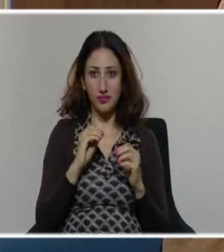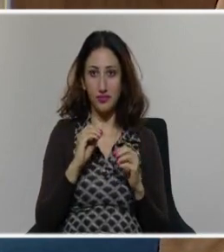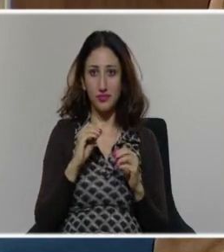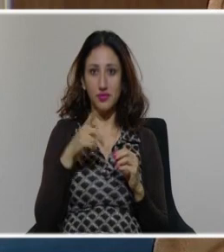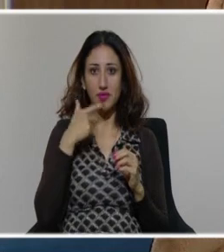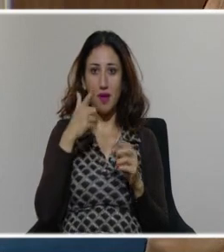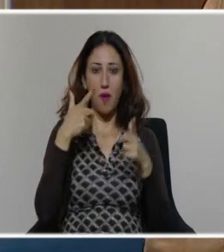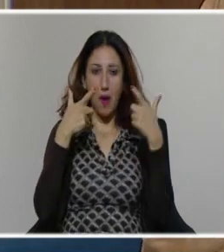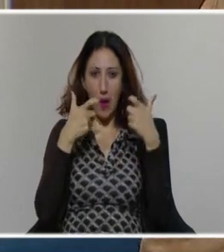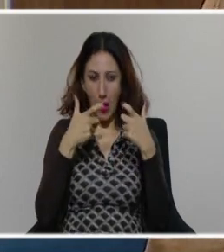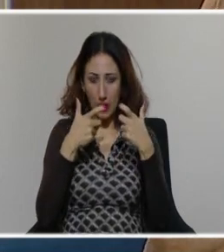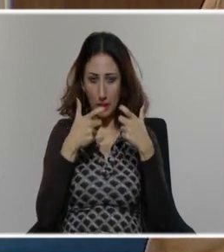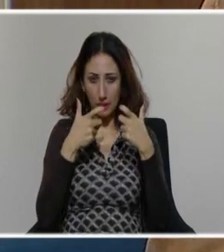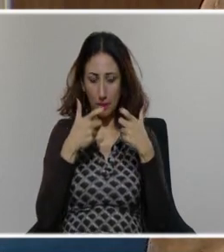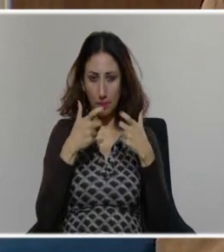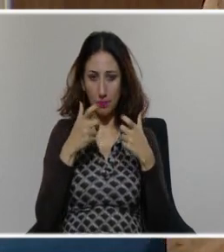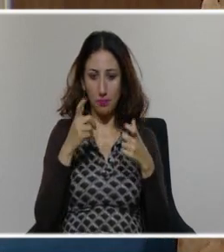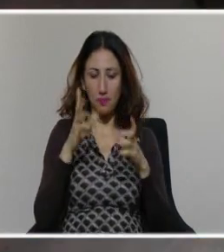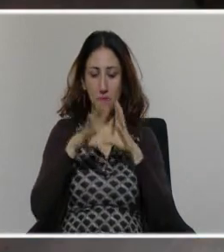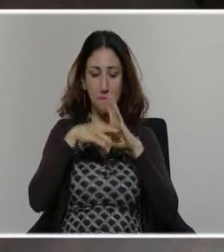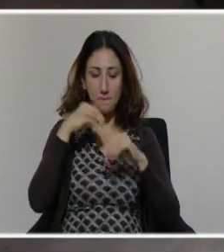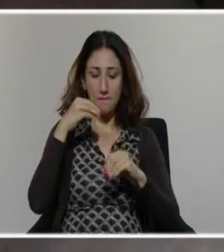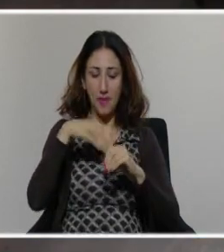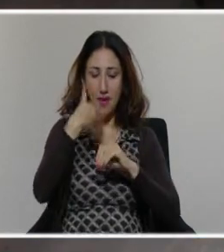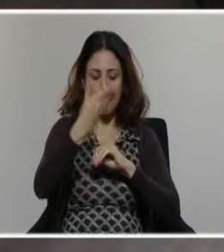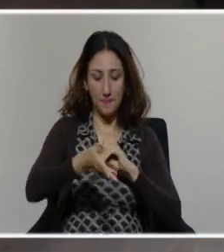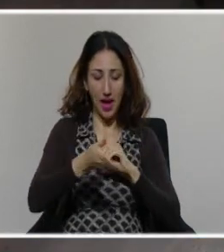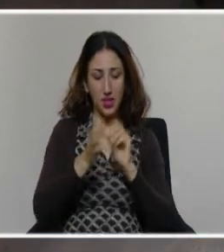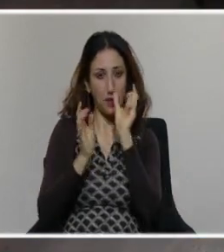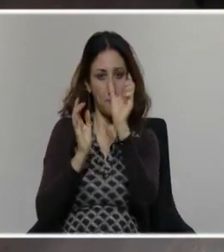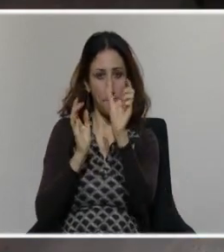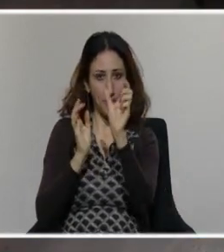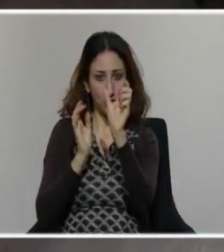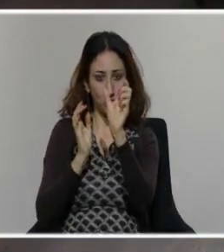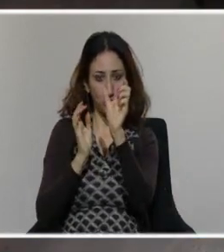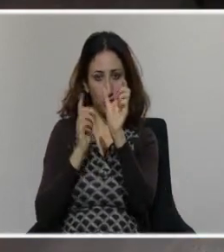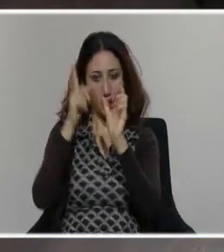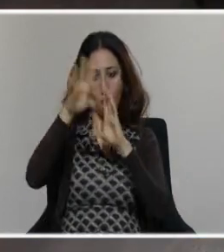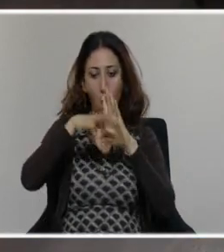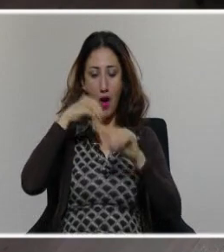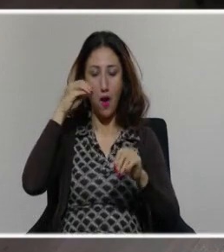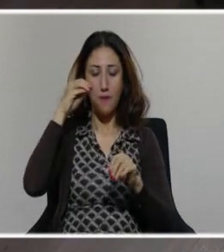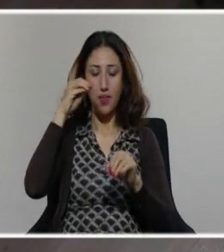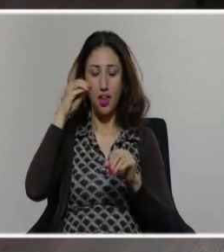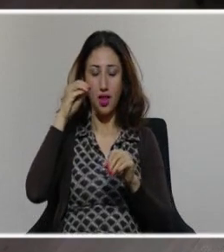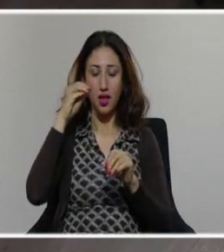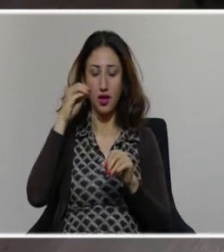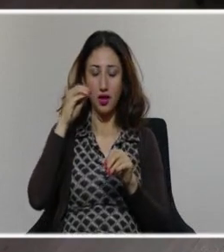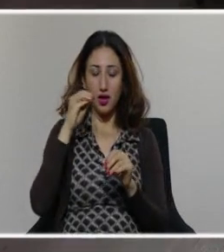النكسه اتعمل مشهد ناريشن فرش الكتب بتاعت